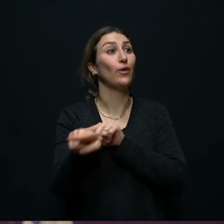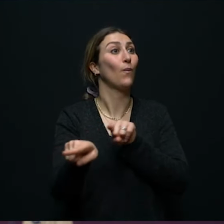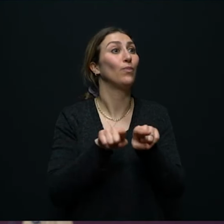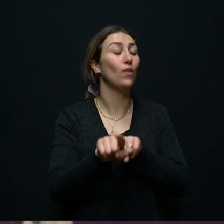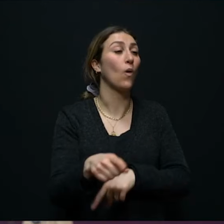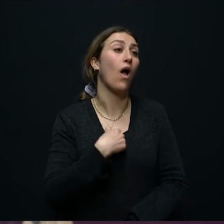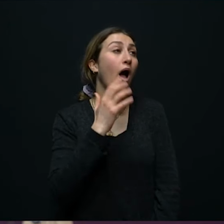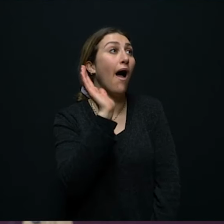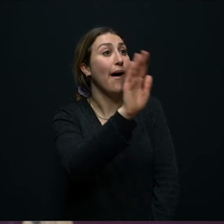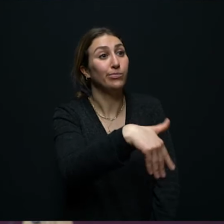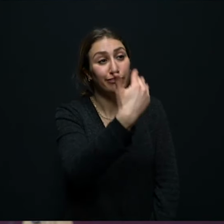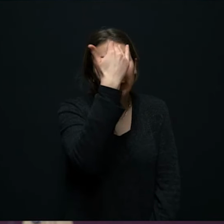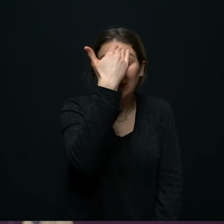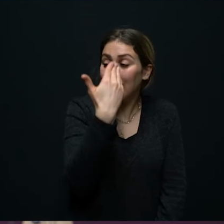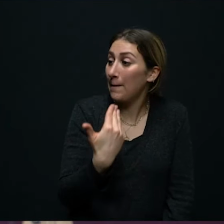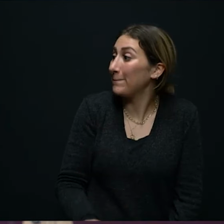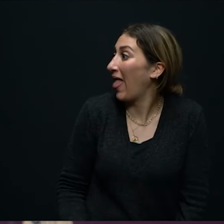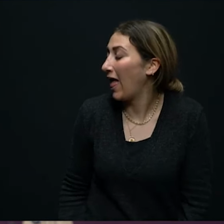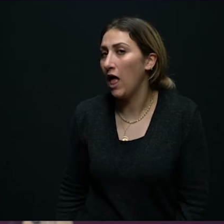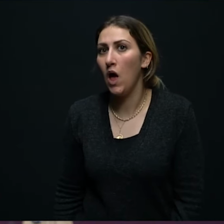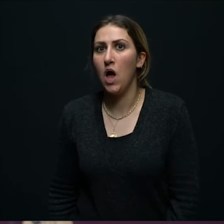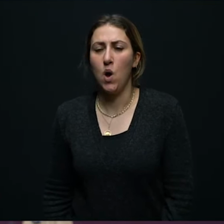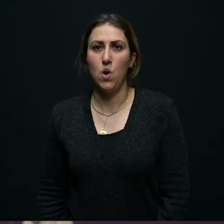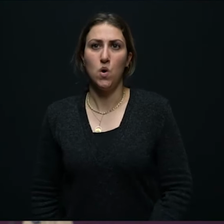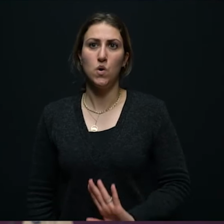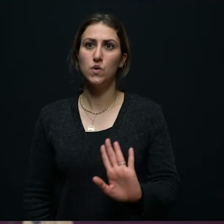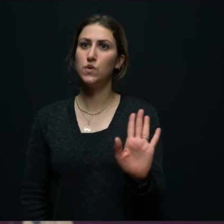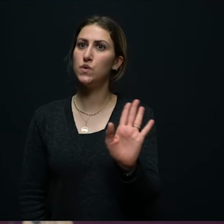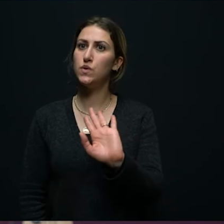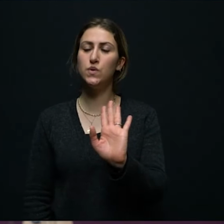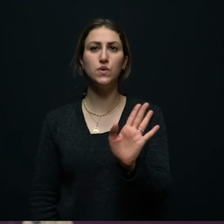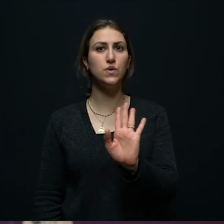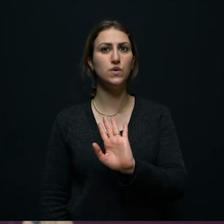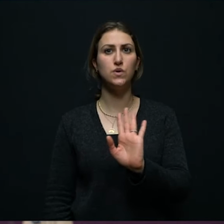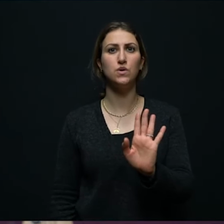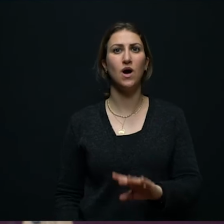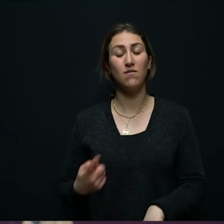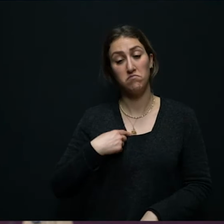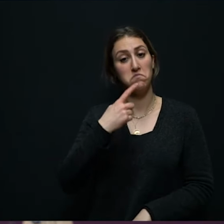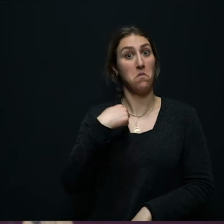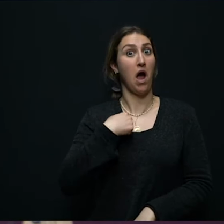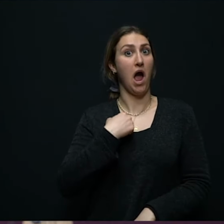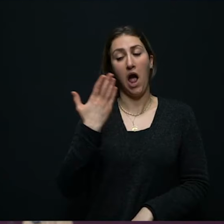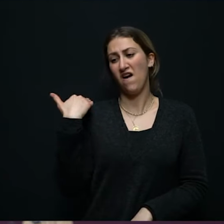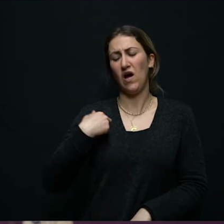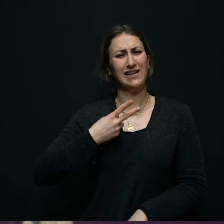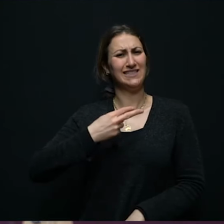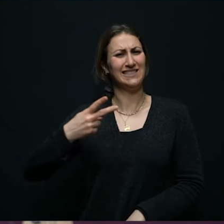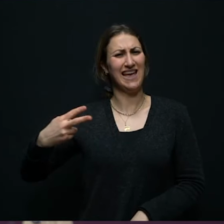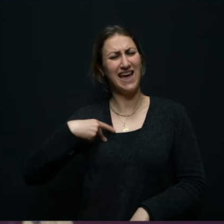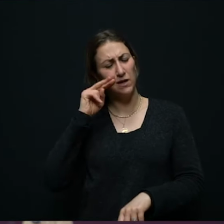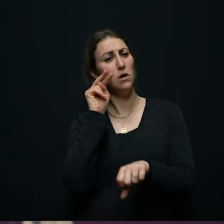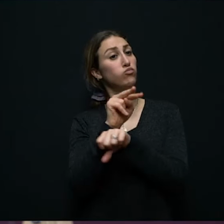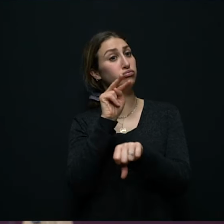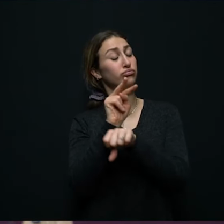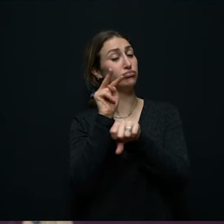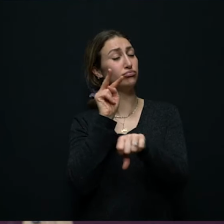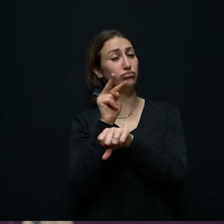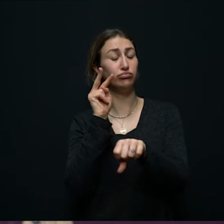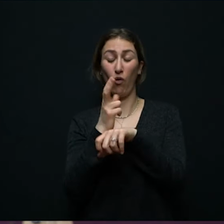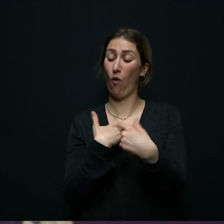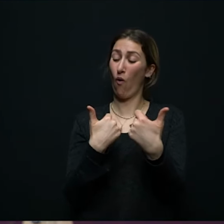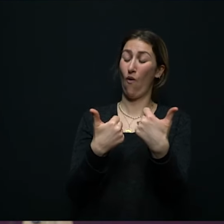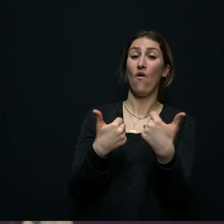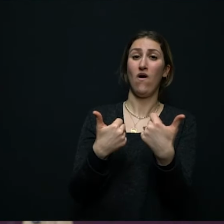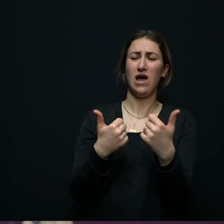moi ça fait ce qu on a repris un jour jamais une série particulière jusqu'au jour où le saint-esprit mini est ce que tu te rends compte que tu es en train